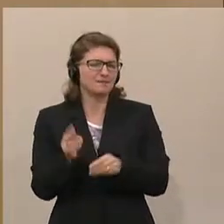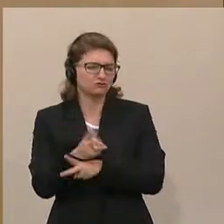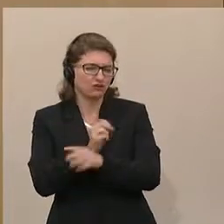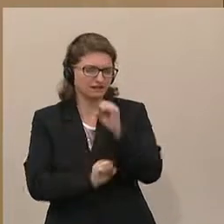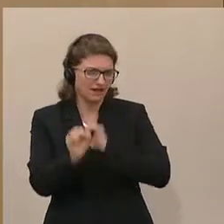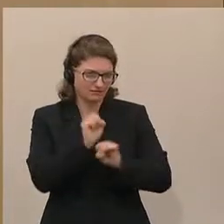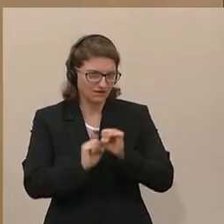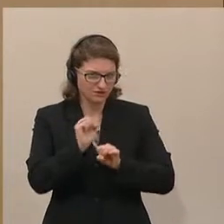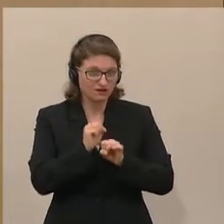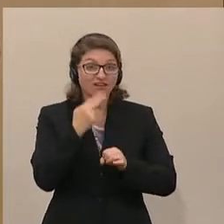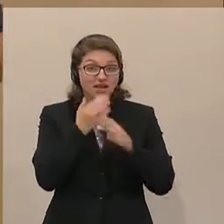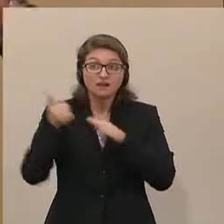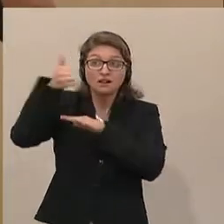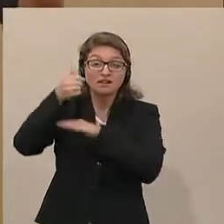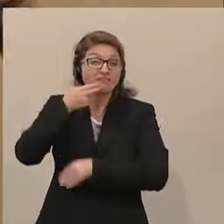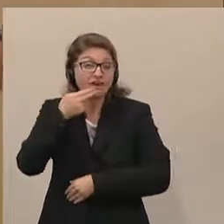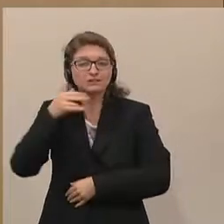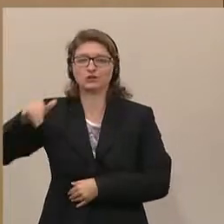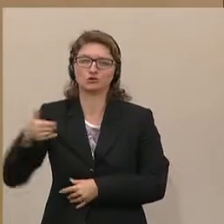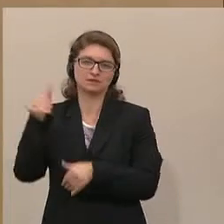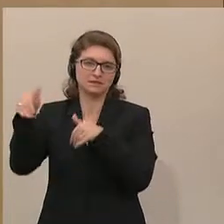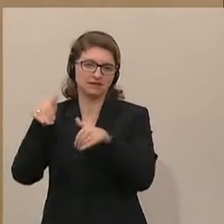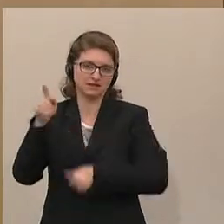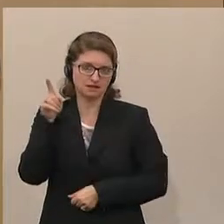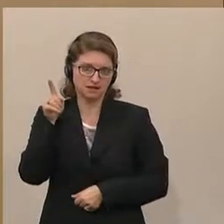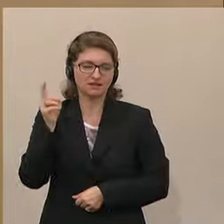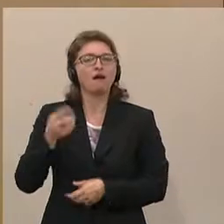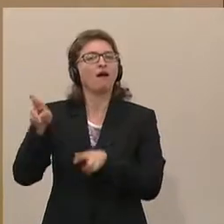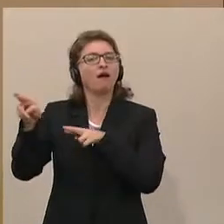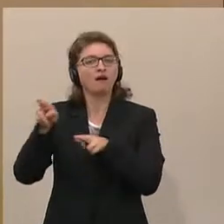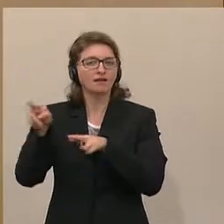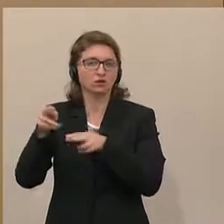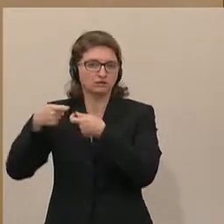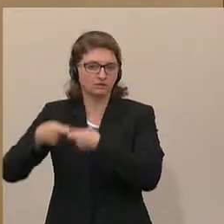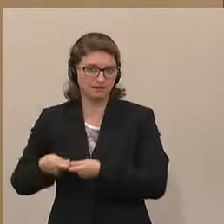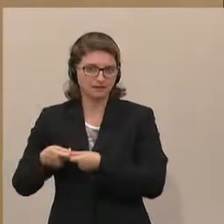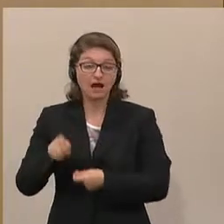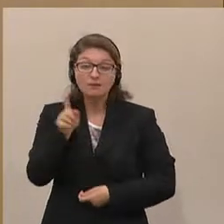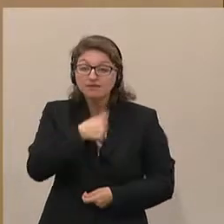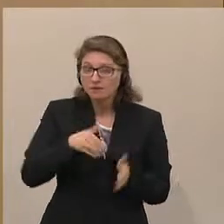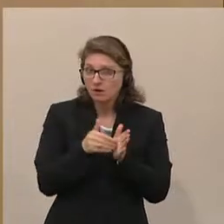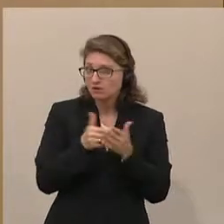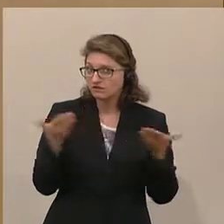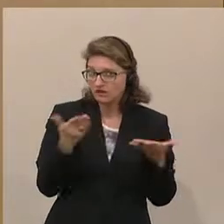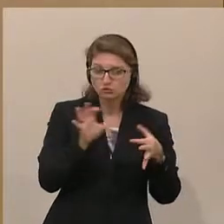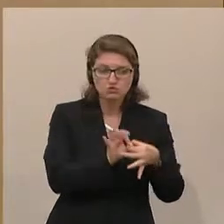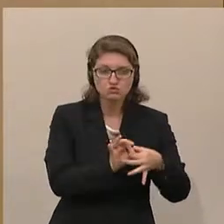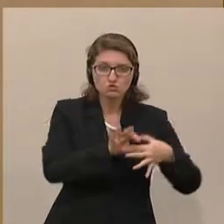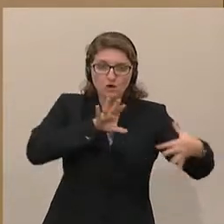dem Justizminister unterstellt, einem Regierungsmitglied. Und was wir aber brauchen, ist ein unabhängiger